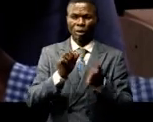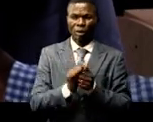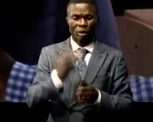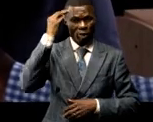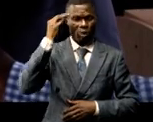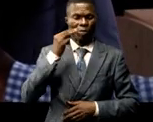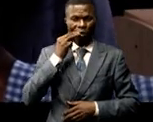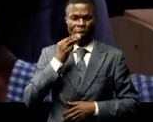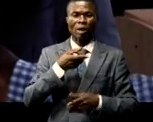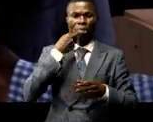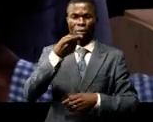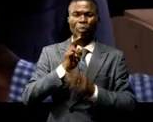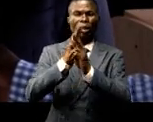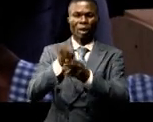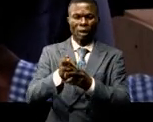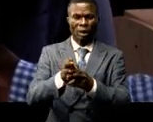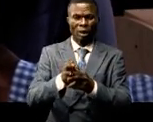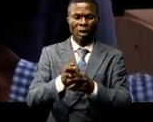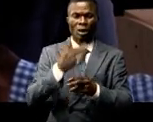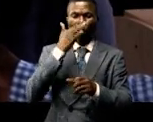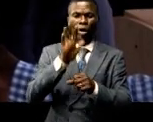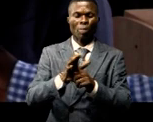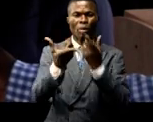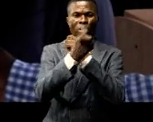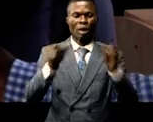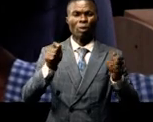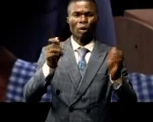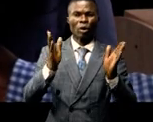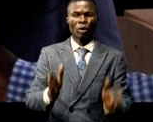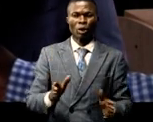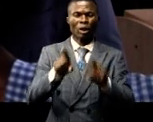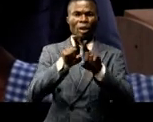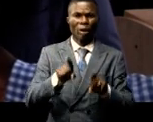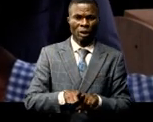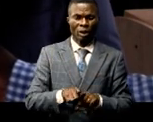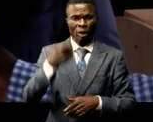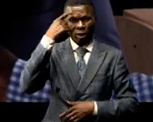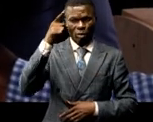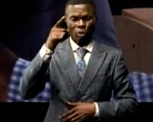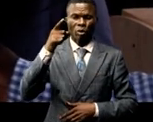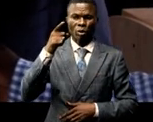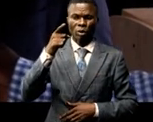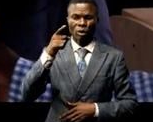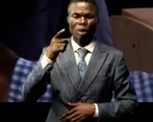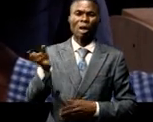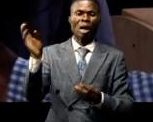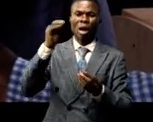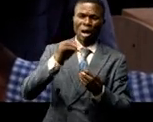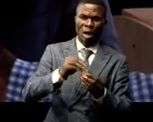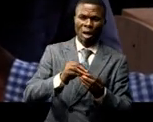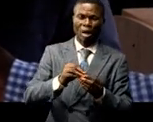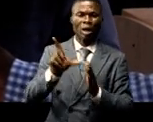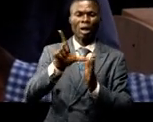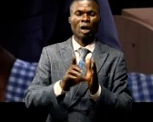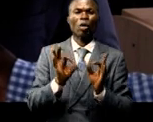impliqué pour assurer la liberté des presses et aussi pour peut-être introduire une nouvelle loi